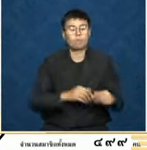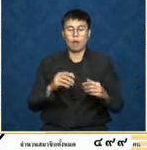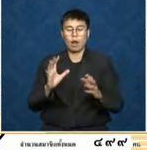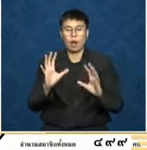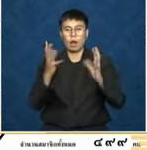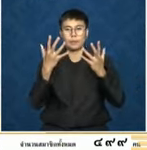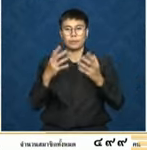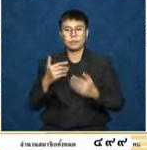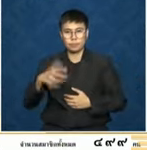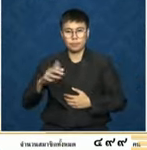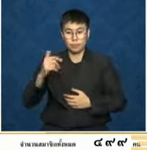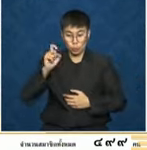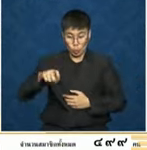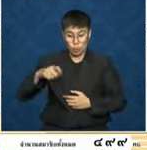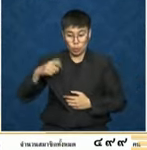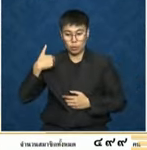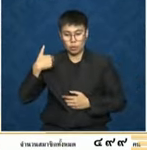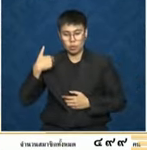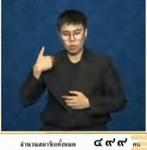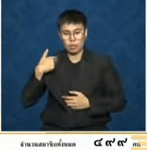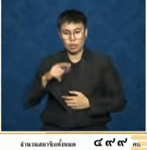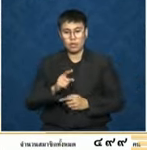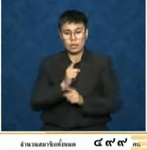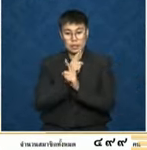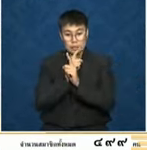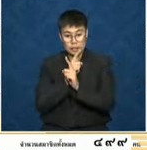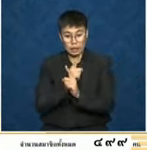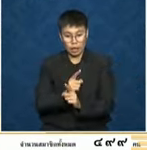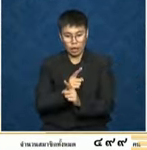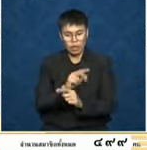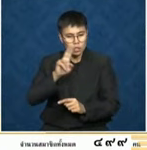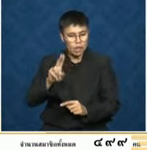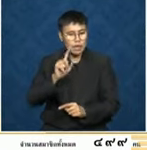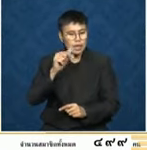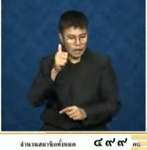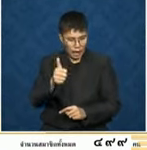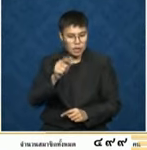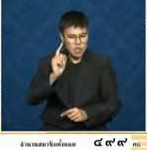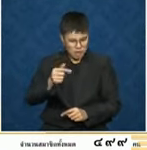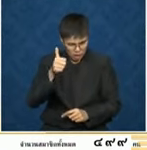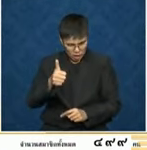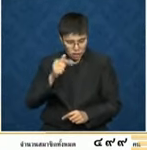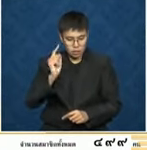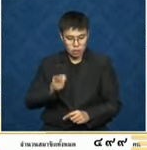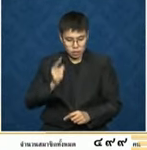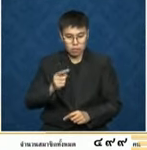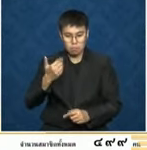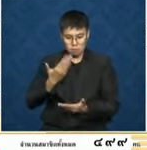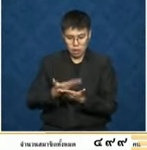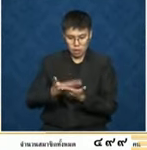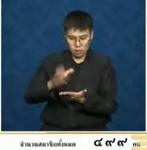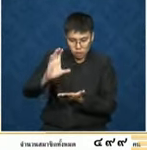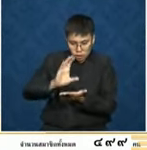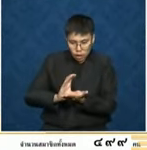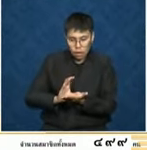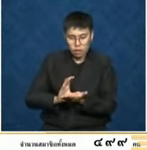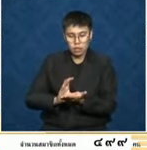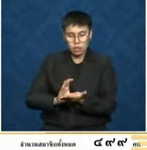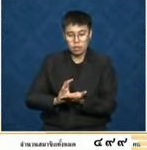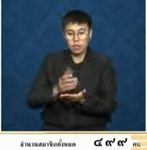ใช้วัสดุอุปกรณ์ที่มันตามสเปคจริงๆหรือว่าผู้รับเหมาที่จะดำเนินการให้มีค่าใช้จ่ายในกรอบงบประมาณ